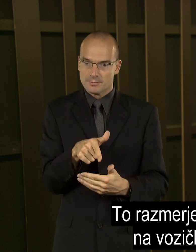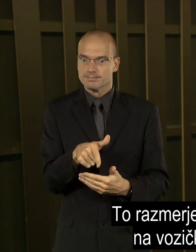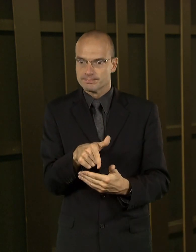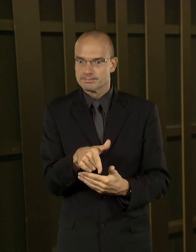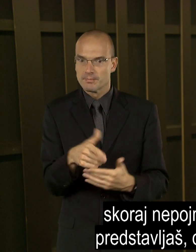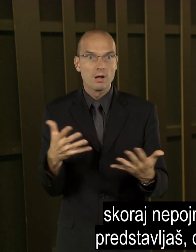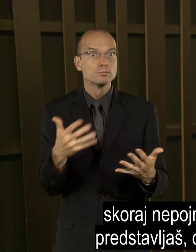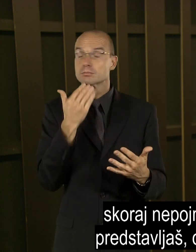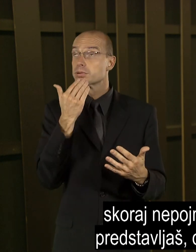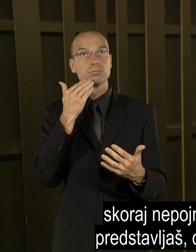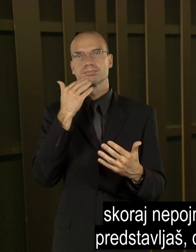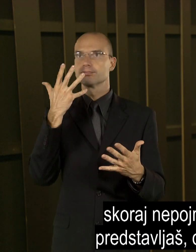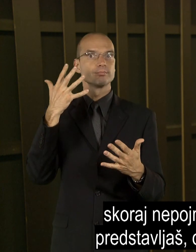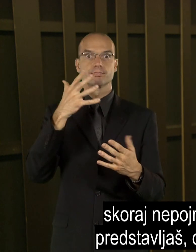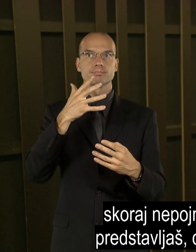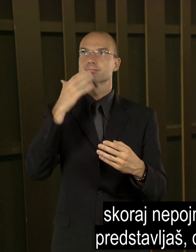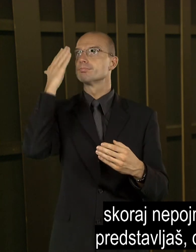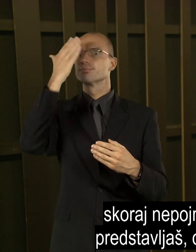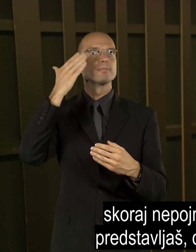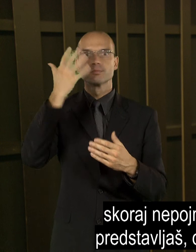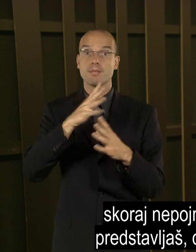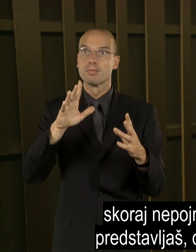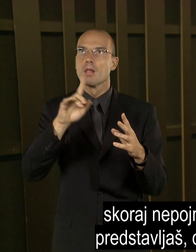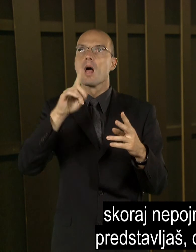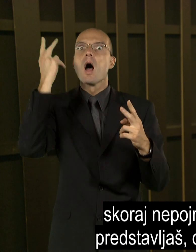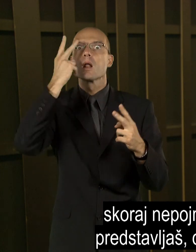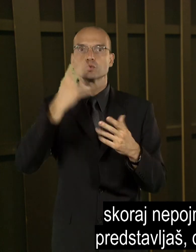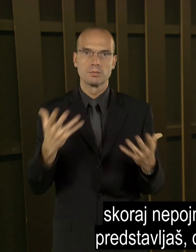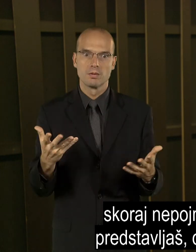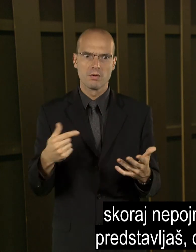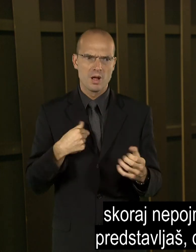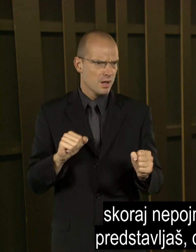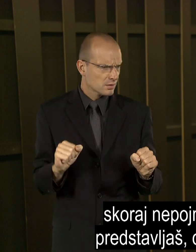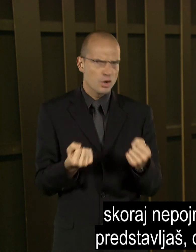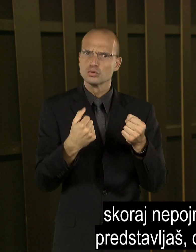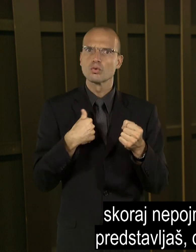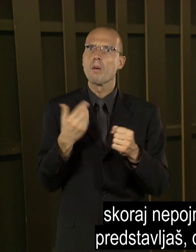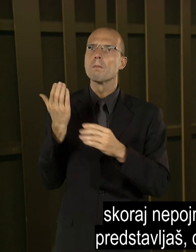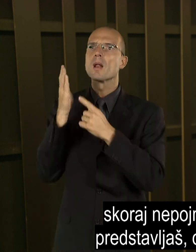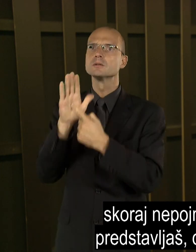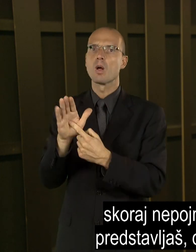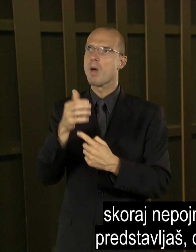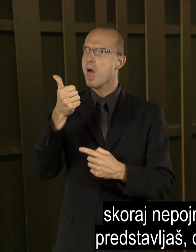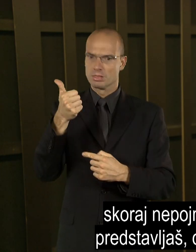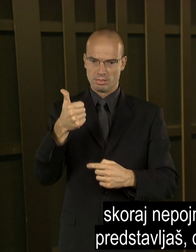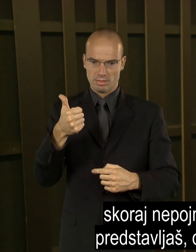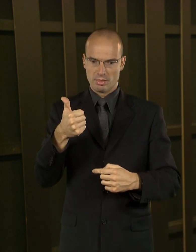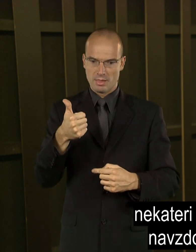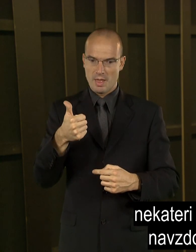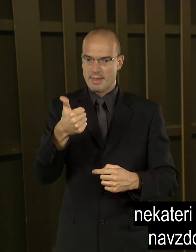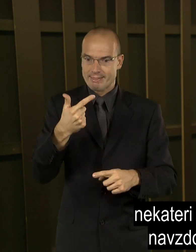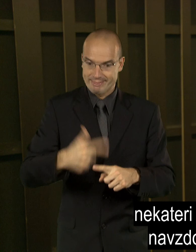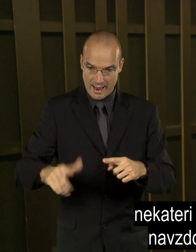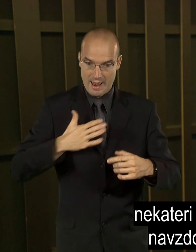nekaj skoraj nepojmljivega. No? Zato, ker si v bistvu zelo težko predstavljaš, da določenega dela telesa ali